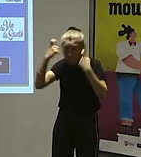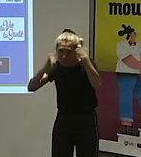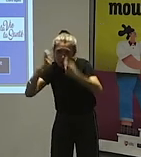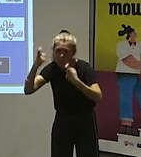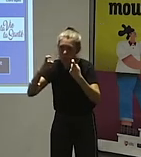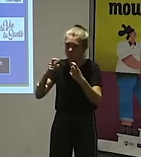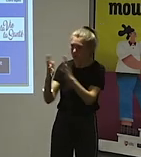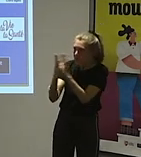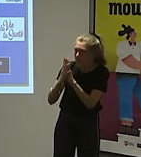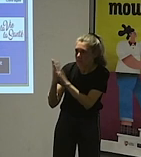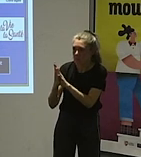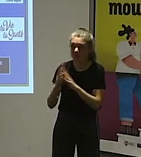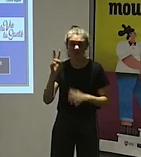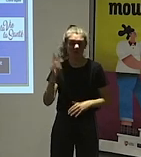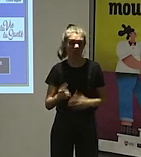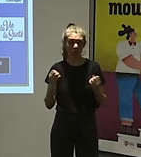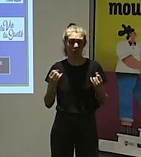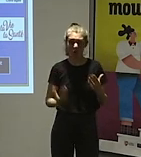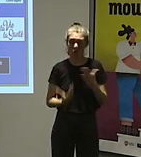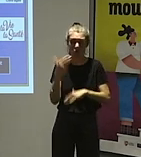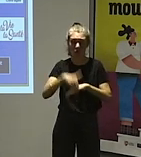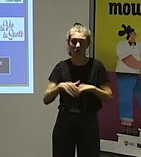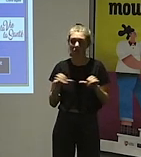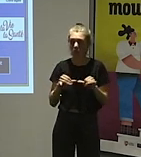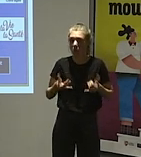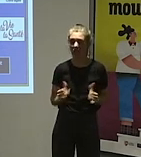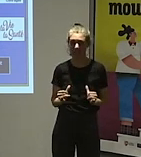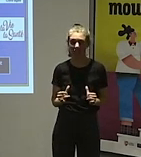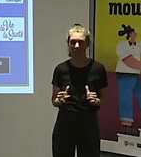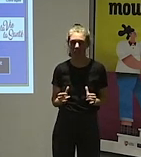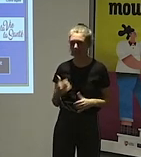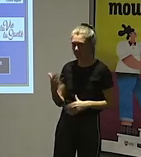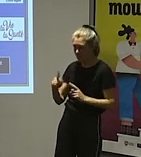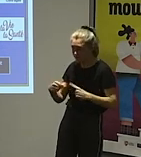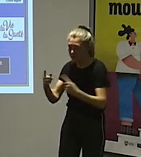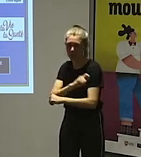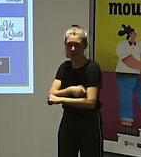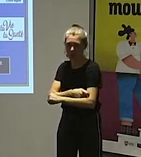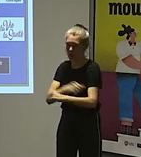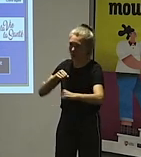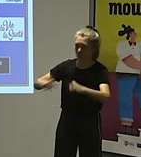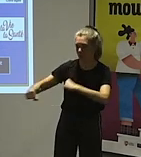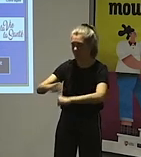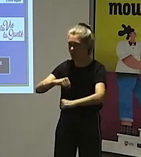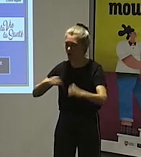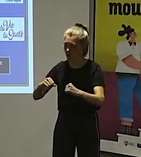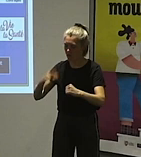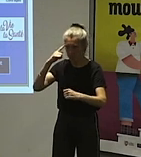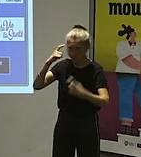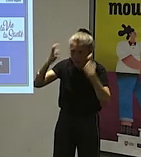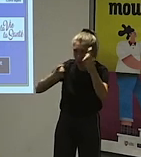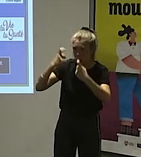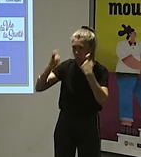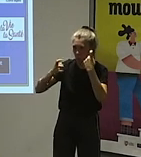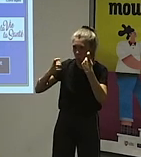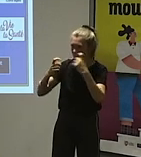du temps, on est assis sur une chaise. Donc là, on est en mouvement, en interaction avec les autres, et puis on se sert de sa mémoire et de son attention pour pouvoir, notamment dans le